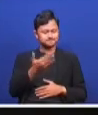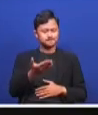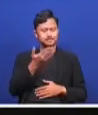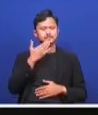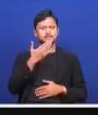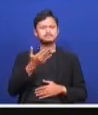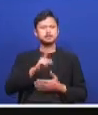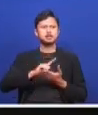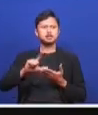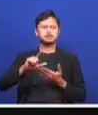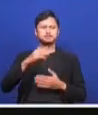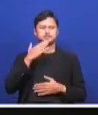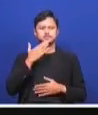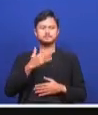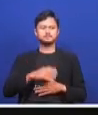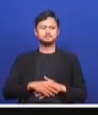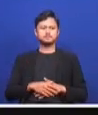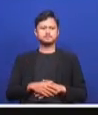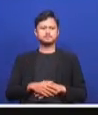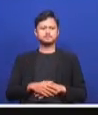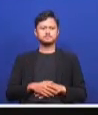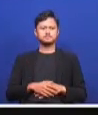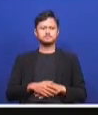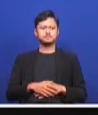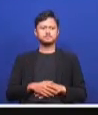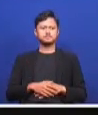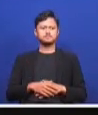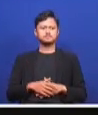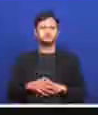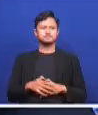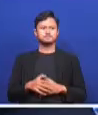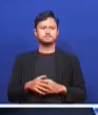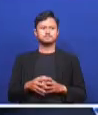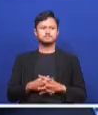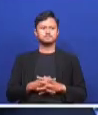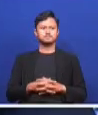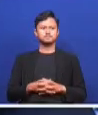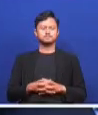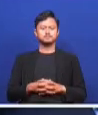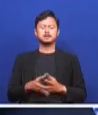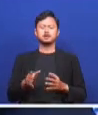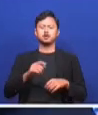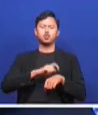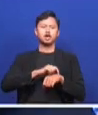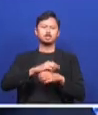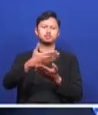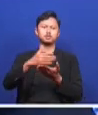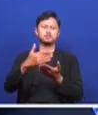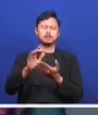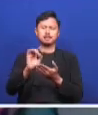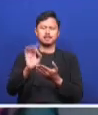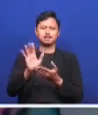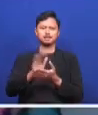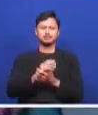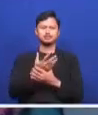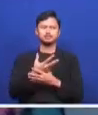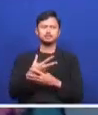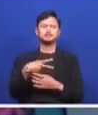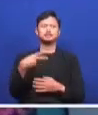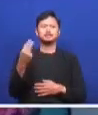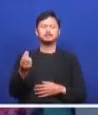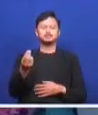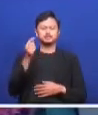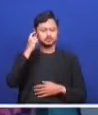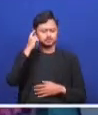dengan pengaduan. Terima kasih ya berbagi waktu oleh dengan yang lain sebentar, ya. Sebentar, ya, baik. Sebentar. Oh, dan selanjutnya